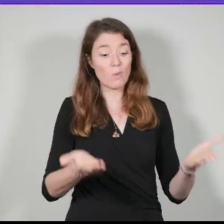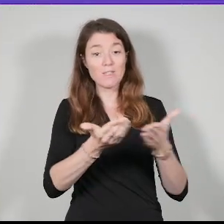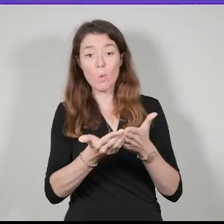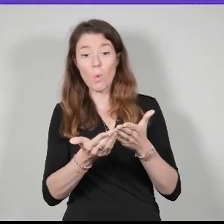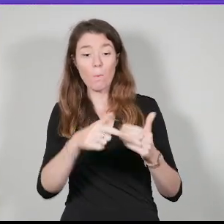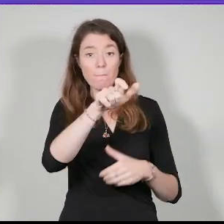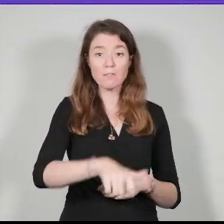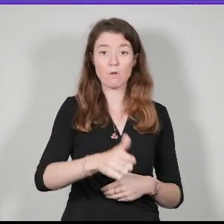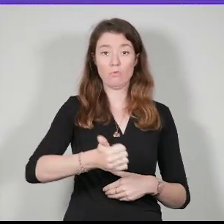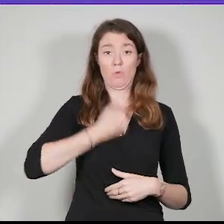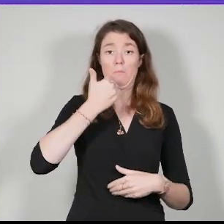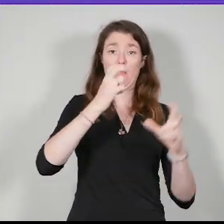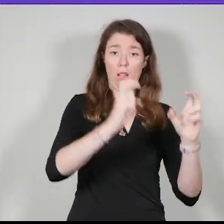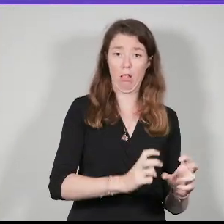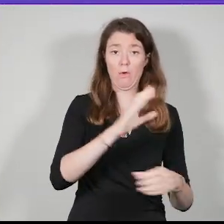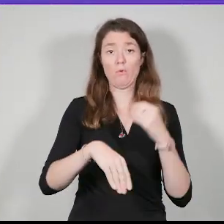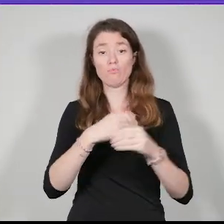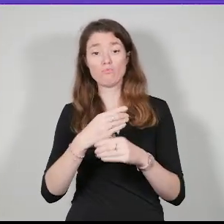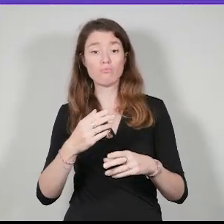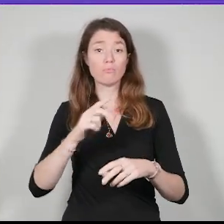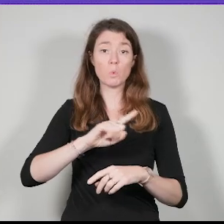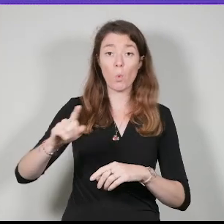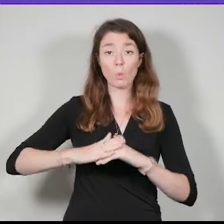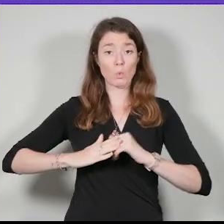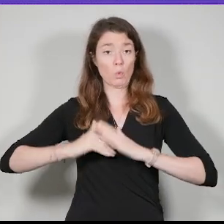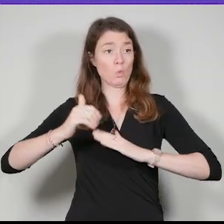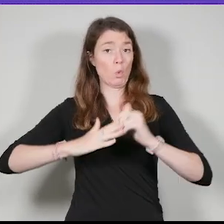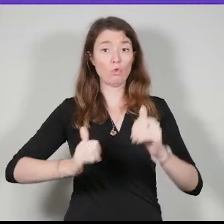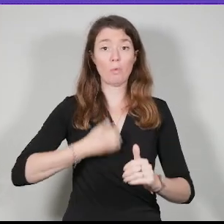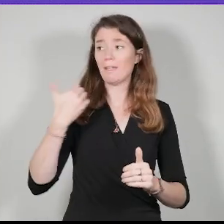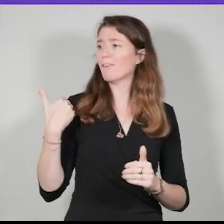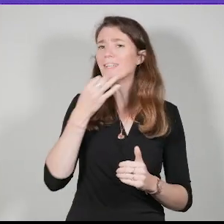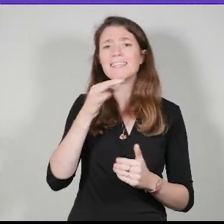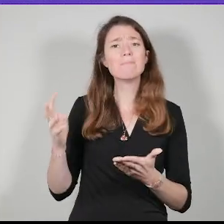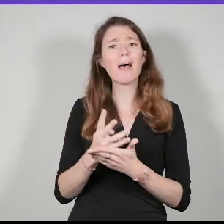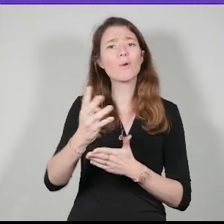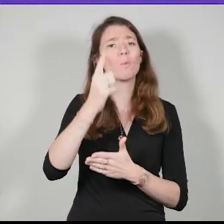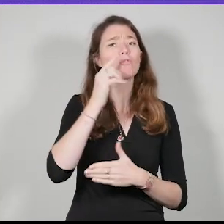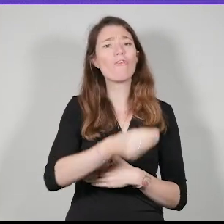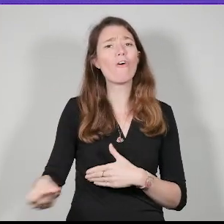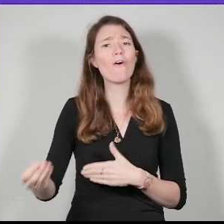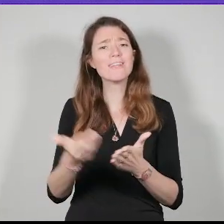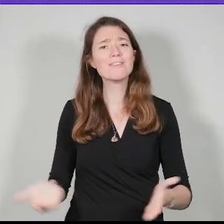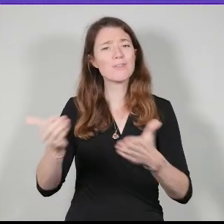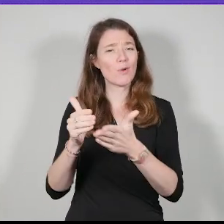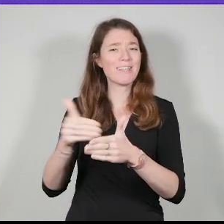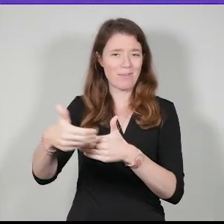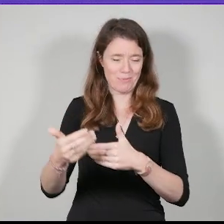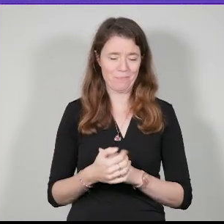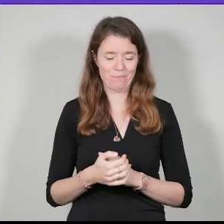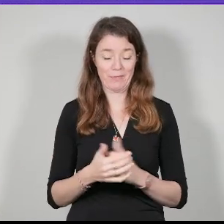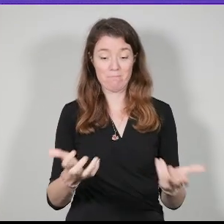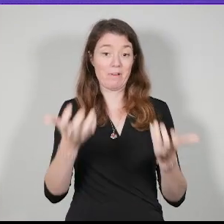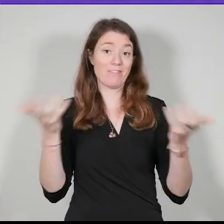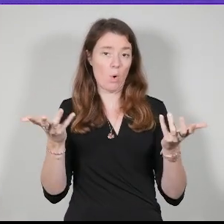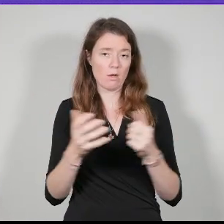perte d'autonomie ou de non-construction de l'autonomie, c'est ce que vous disiez tout à l'heure avec le parcours des enfants en situation de handicap, c'est la